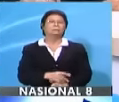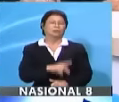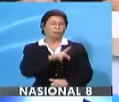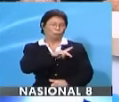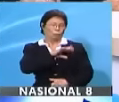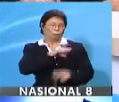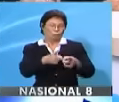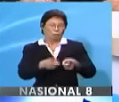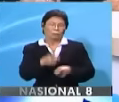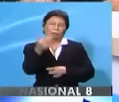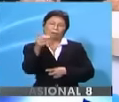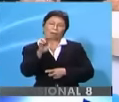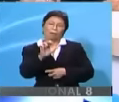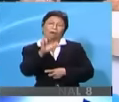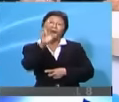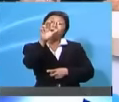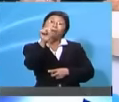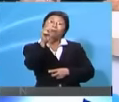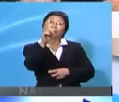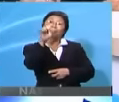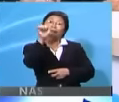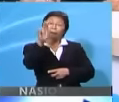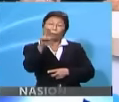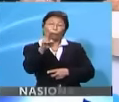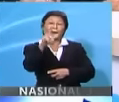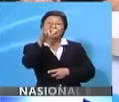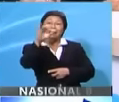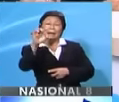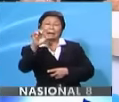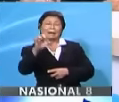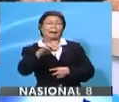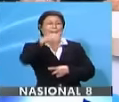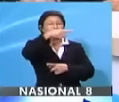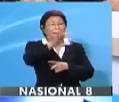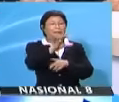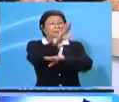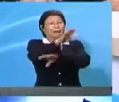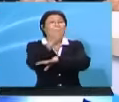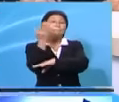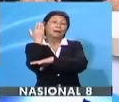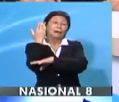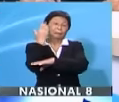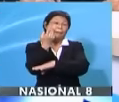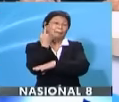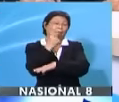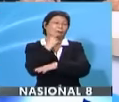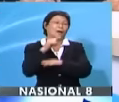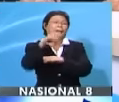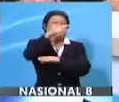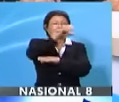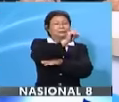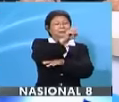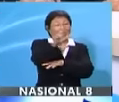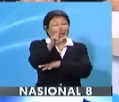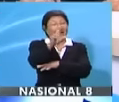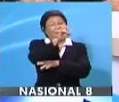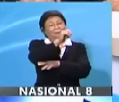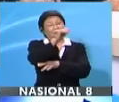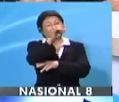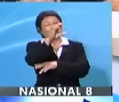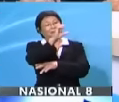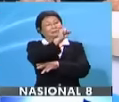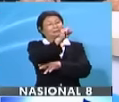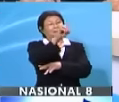Ketua Polis Daerah Ranau DSP Muhammad Farhan Lee Abdullah dalam sidang media petang tadi berkata pasukan mencari dan menyelamat terus